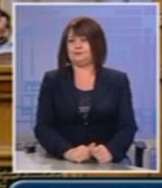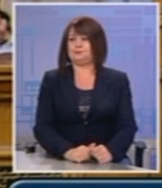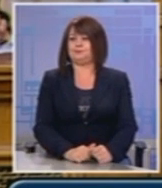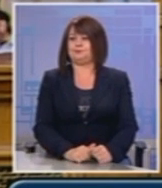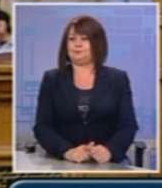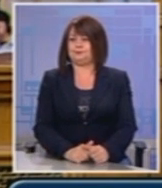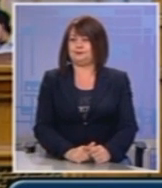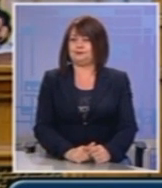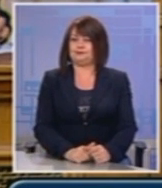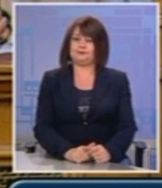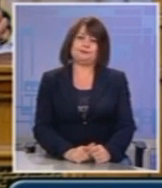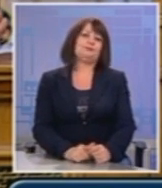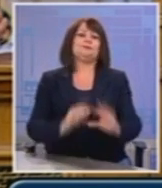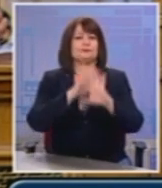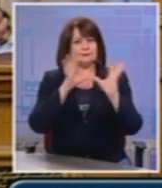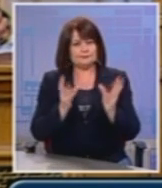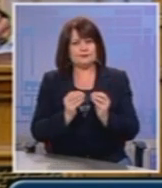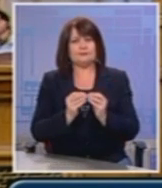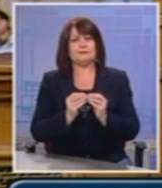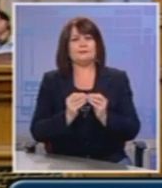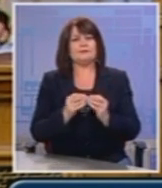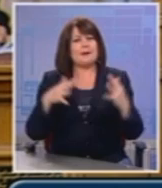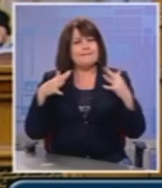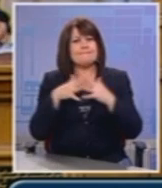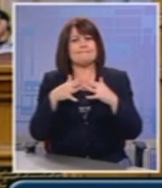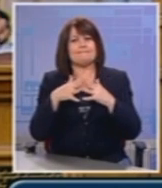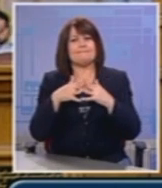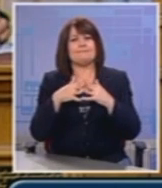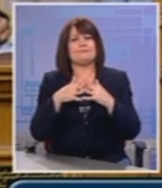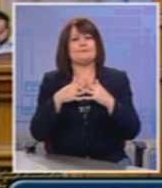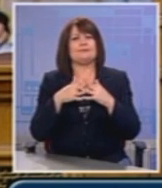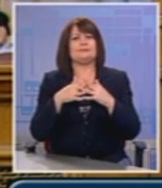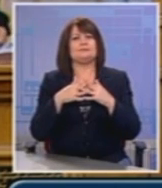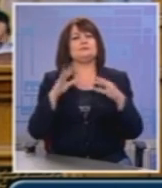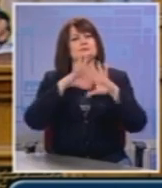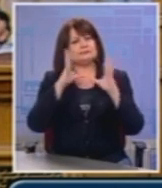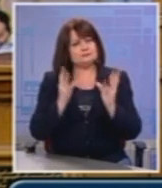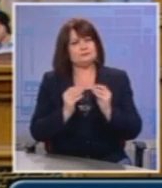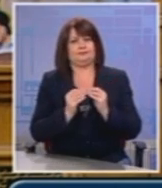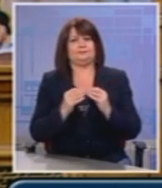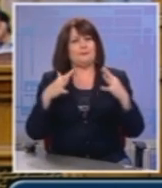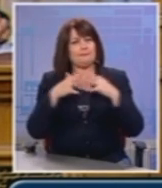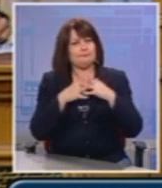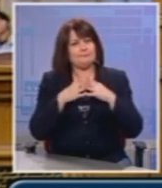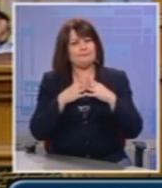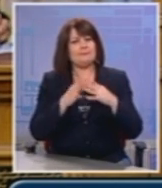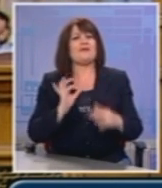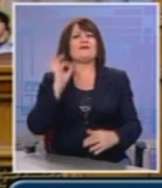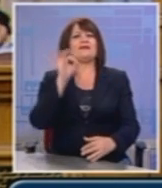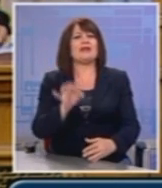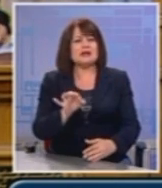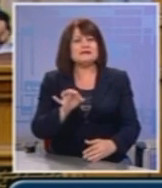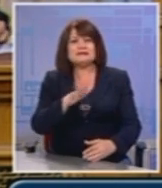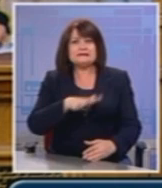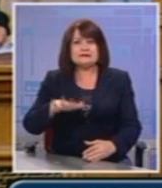είναι λοιπόν μια γενική η μάχη είναι γενική φύσεως αυτή η μάχη βρισκόμαστε στο μάτι του